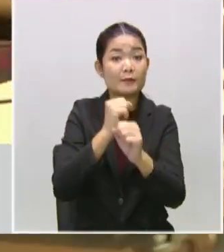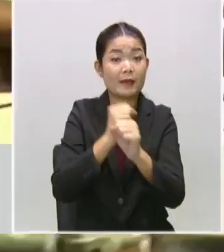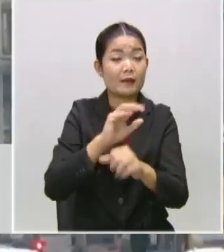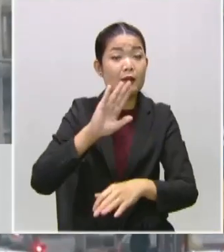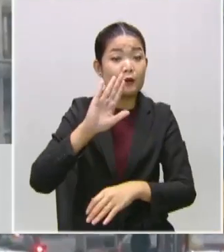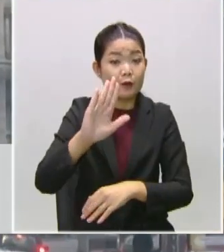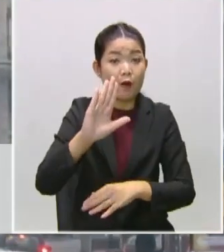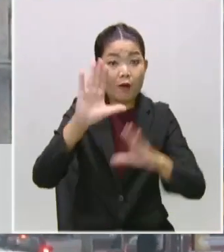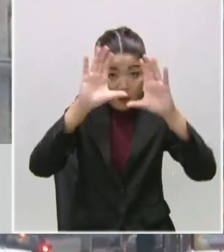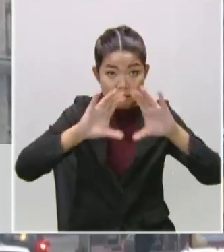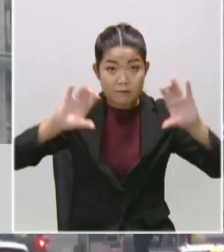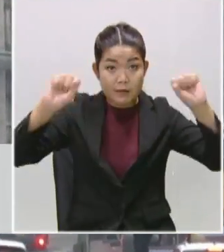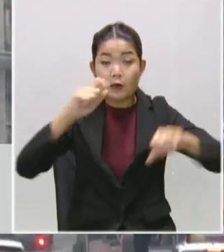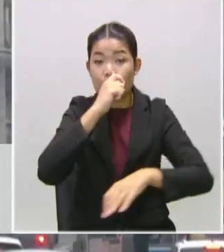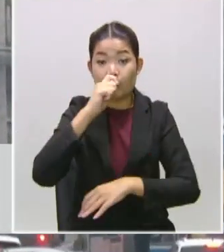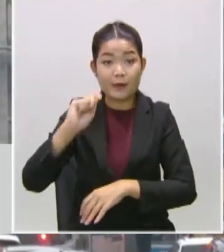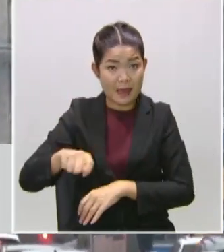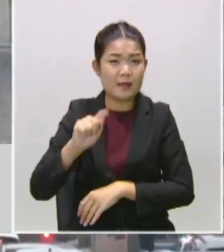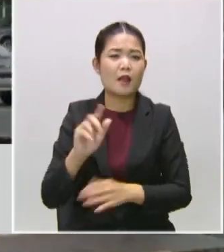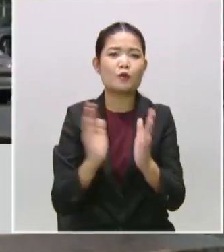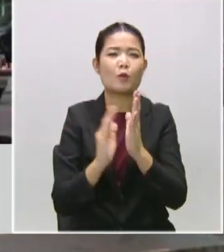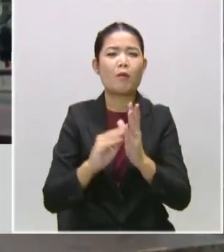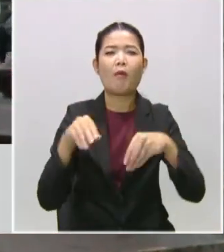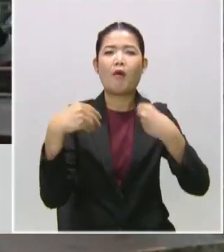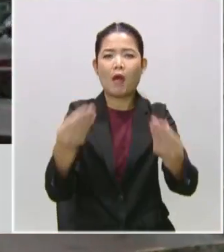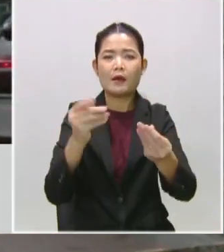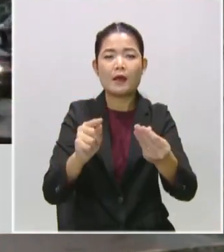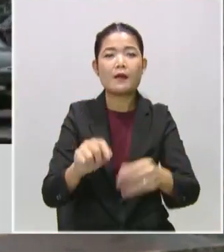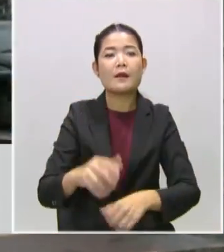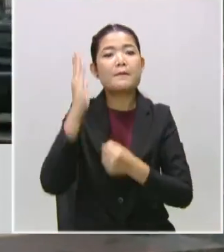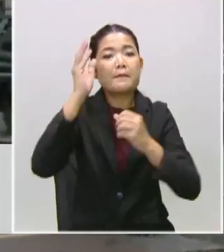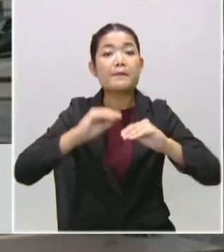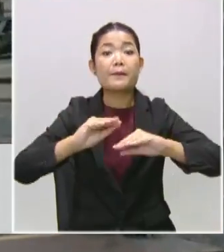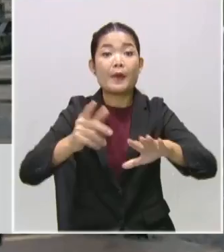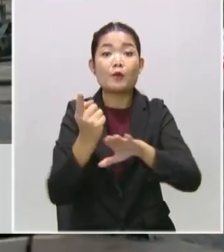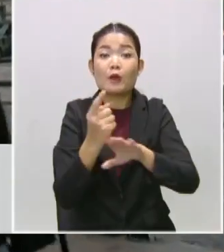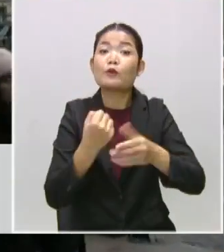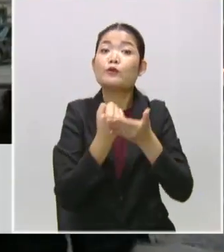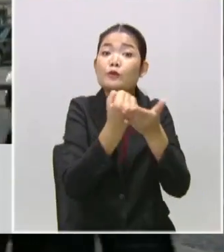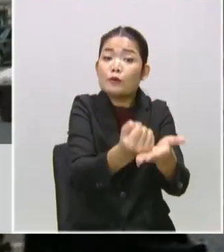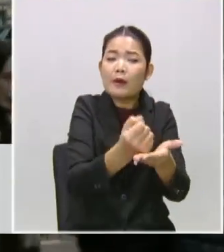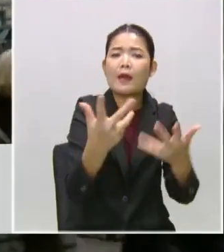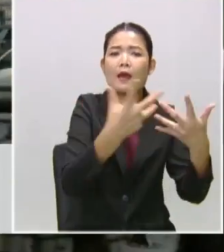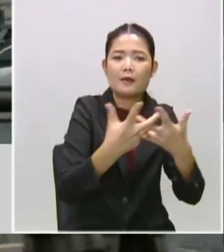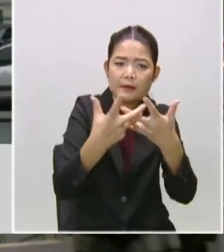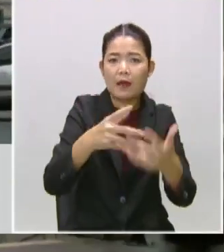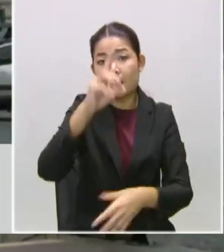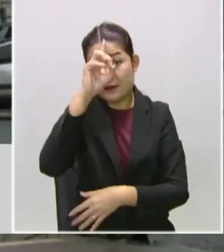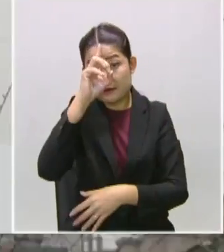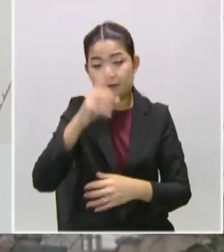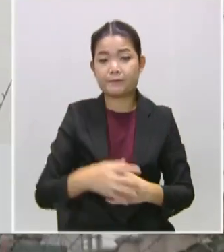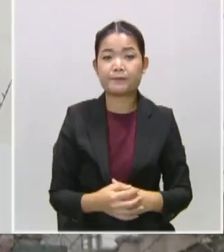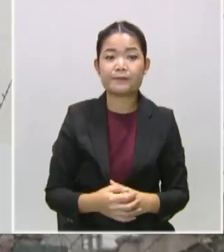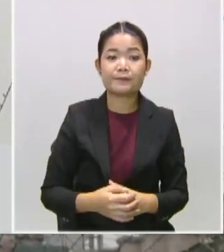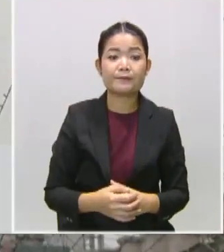จำทำเนียบประธานาธิบดียูเครนออกมากล่าวชื่นชมการประกาศส่งรถถังช่วยยูเครนของเยอรมนีและสหรัฐและชาติอื่นๆรวมทั้